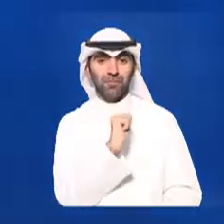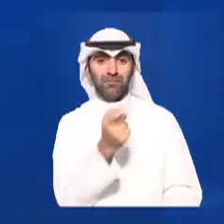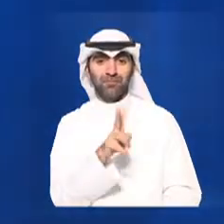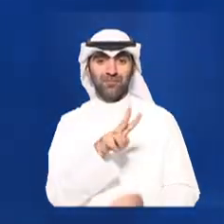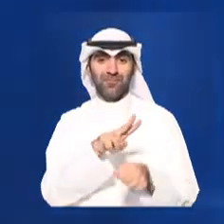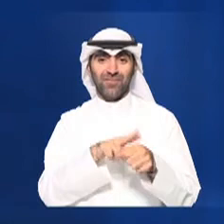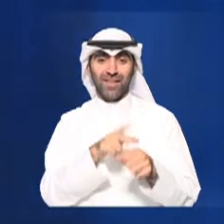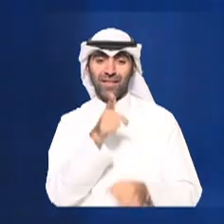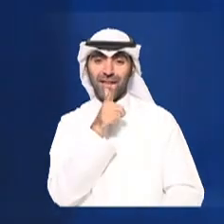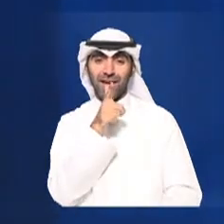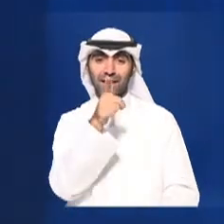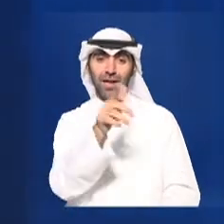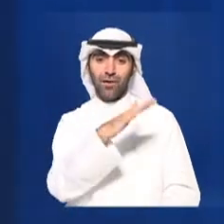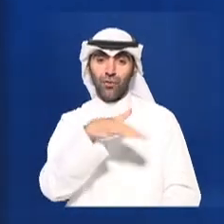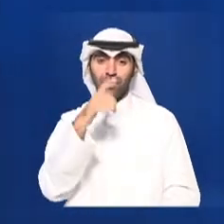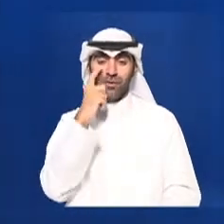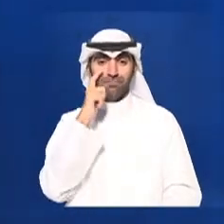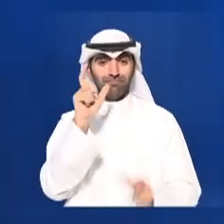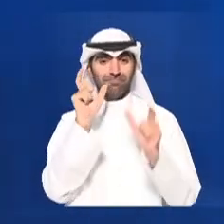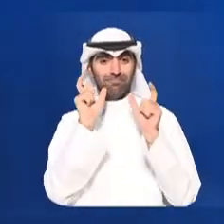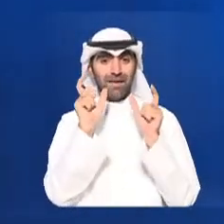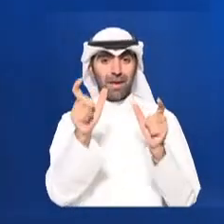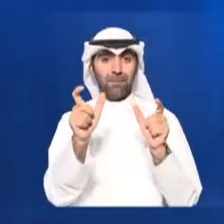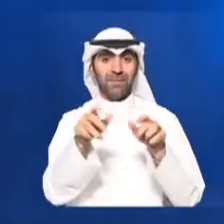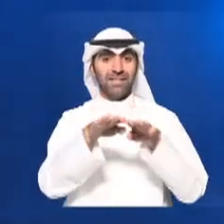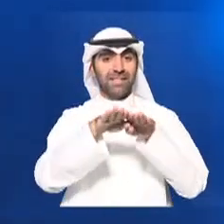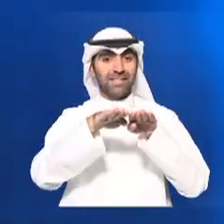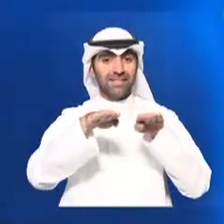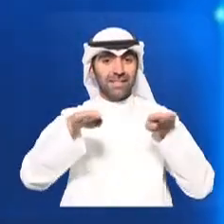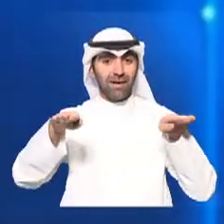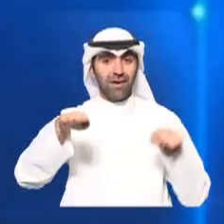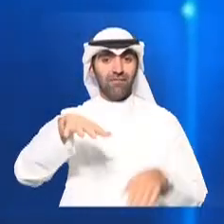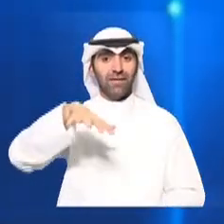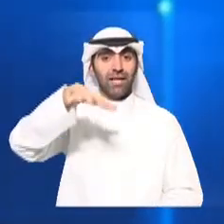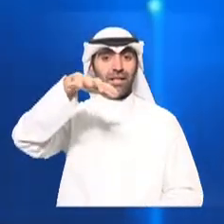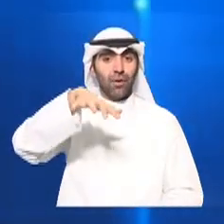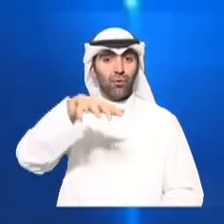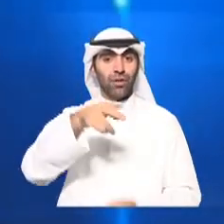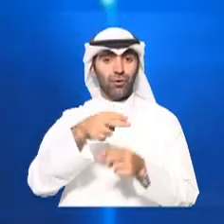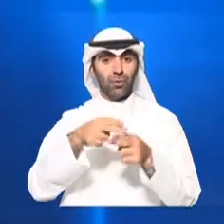على أتم الاستعداد لتنفيذ المهام والواجبات التي توكل إليهم.